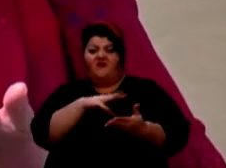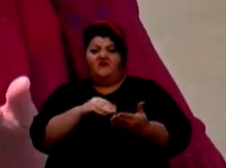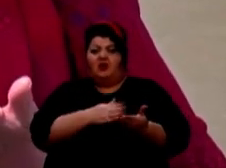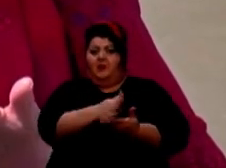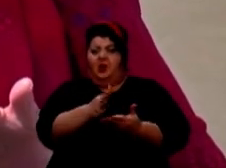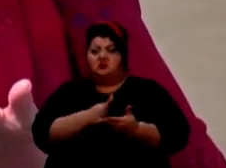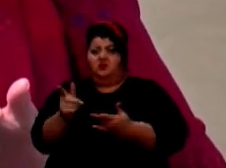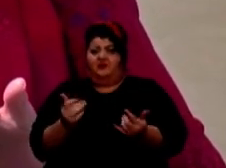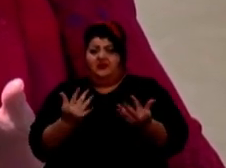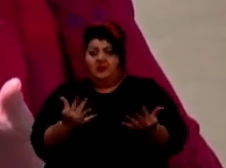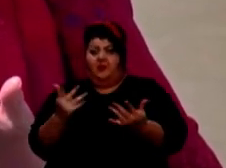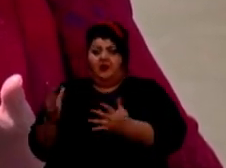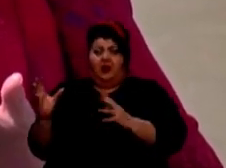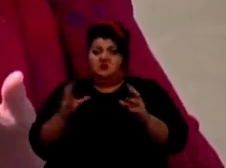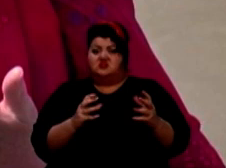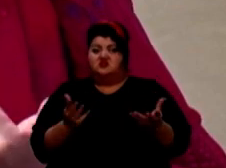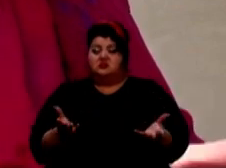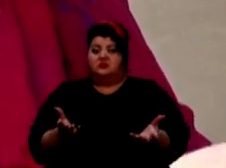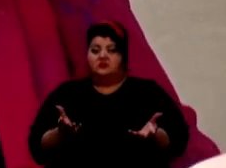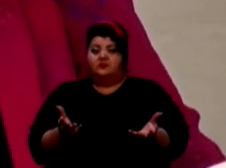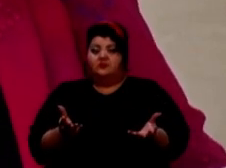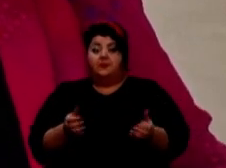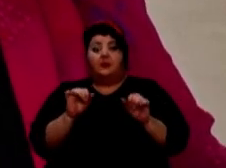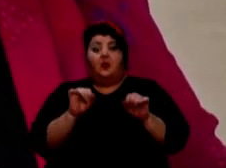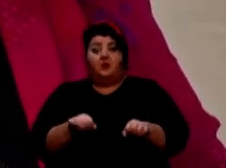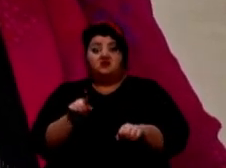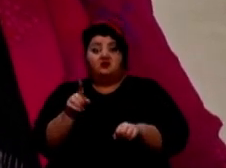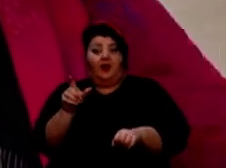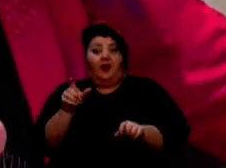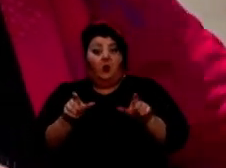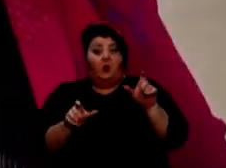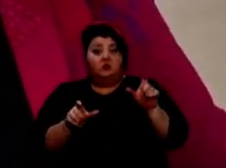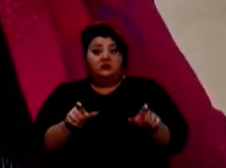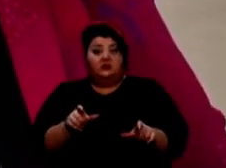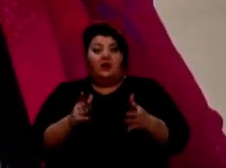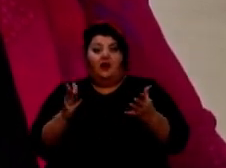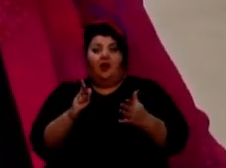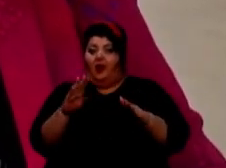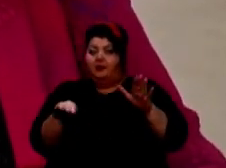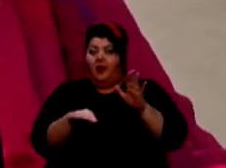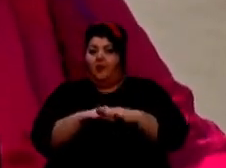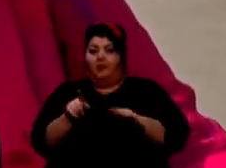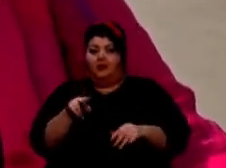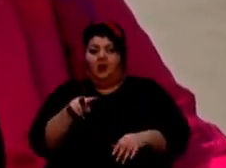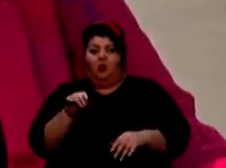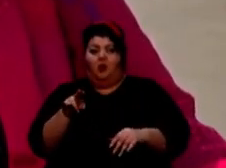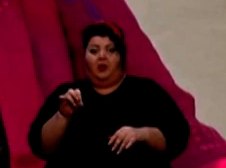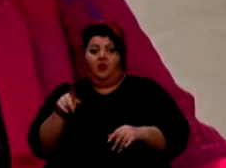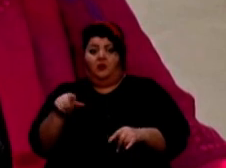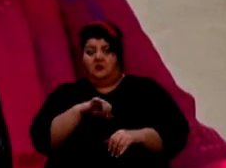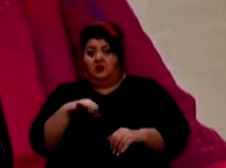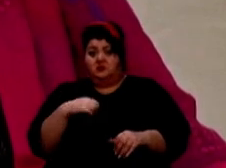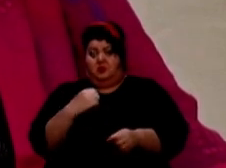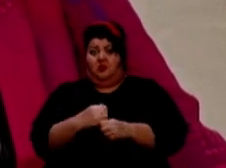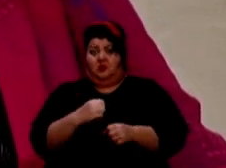Він набирає в найом машини. Може, та людина, яка не під Лупаєнком стоїть, може, вона сама робила